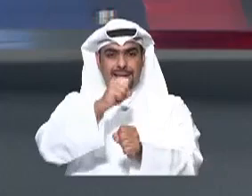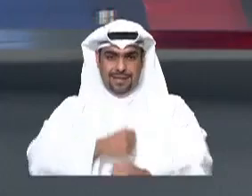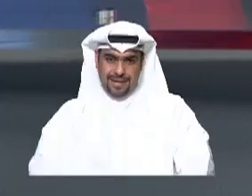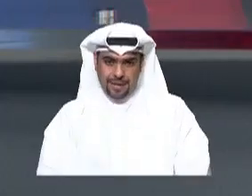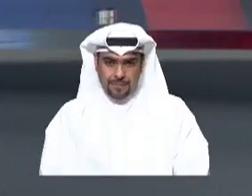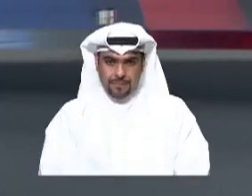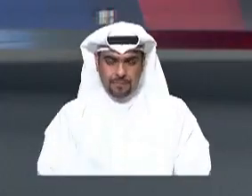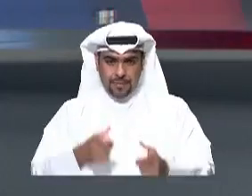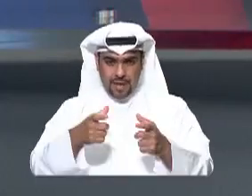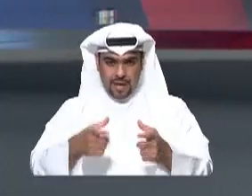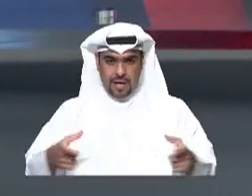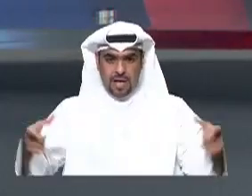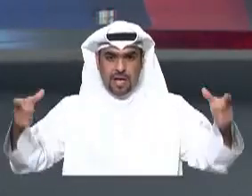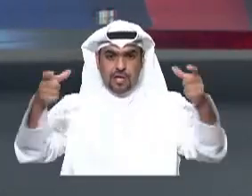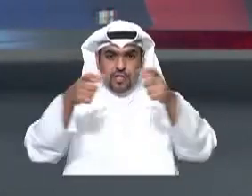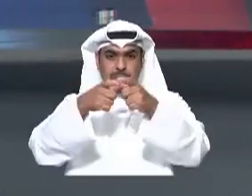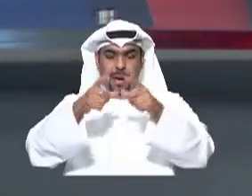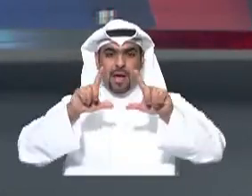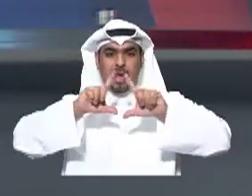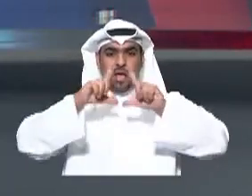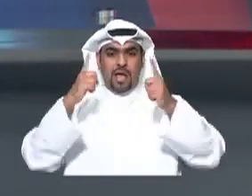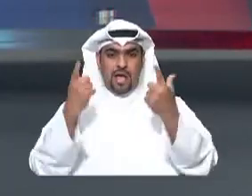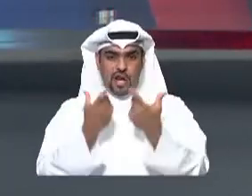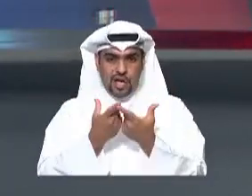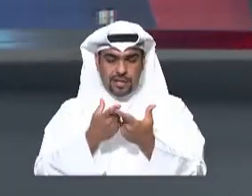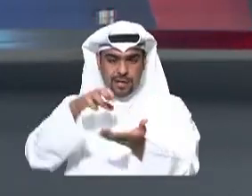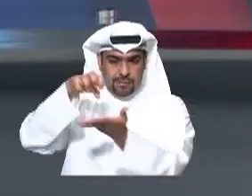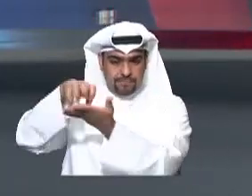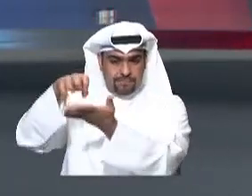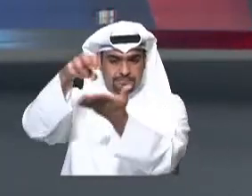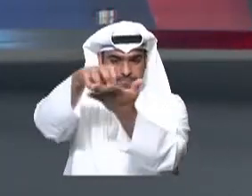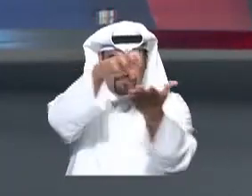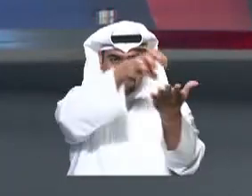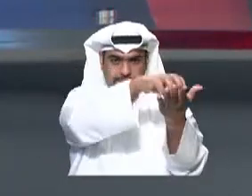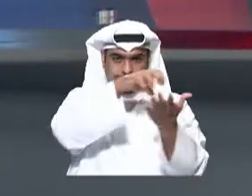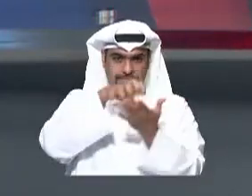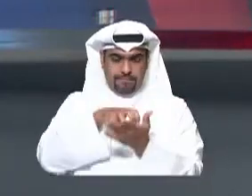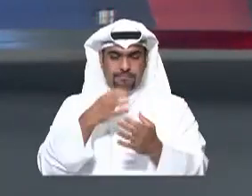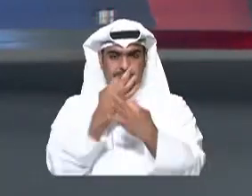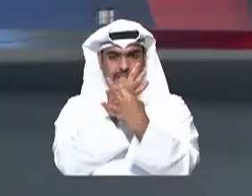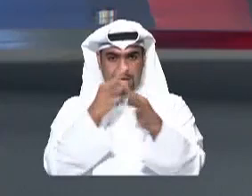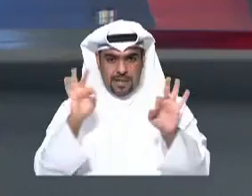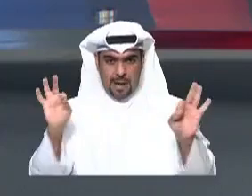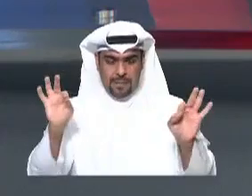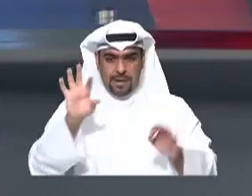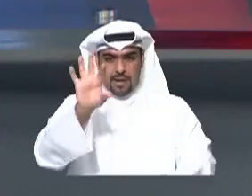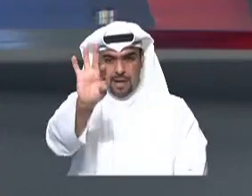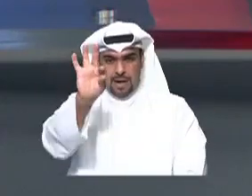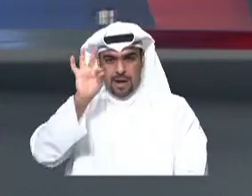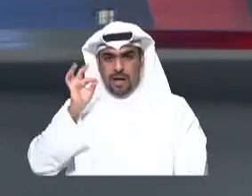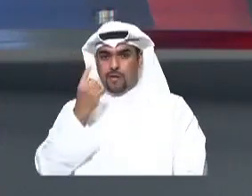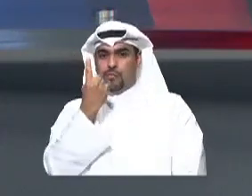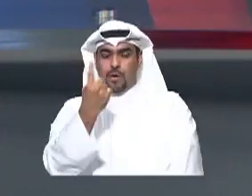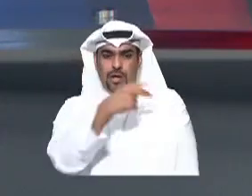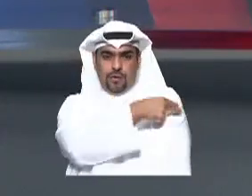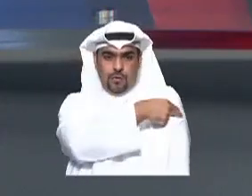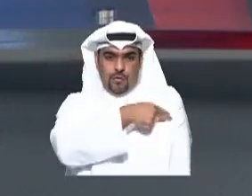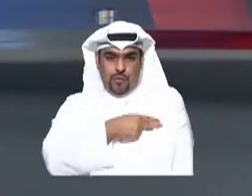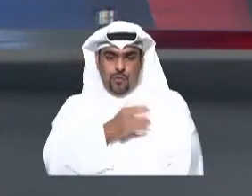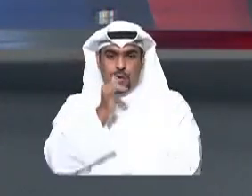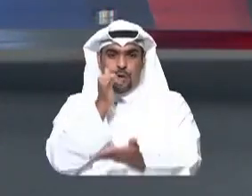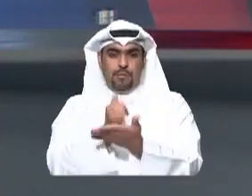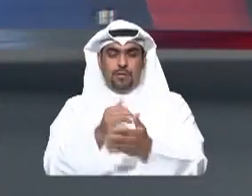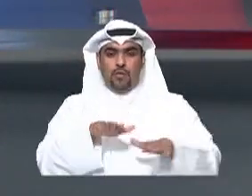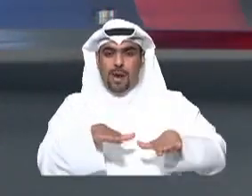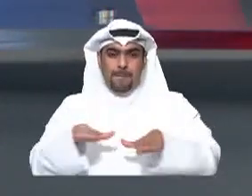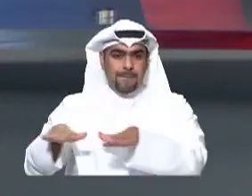لجان المحافظات وأيضا اللجان الأخرى بالمجلس البلدية، كما تم انتخاب عضو لمكتب المجلس بالإضافة إلى